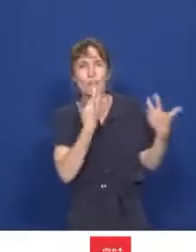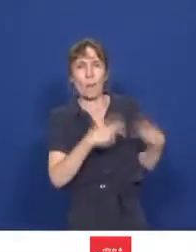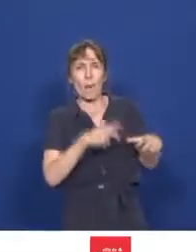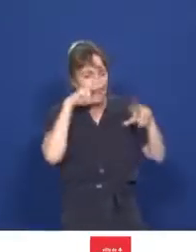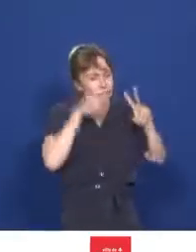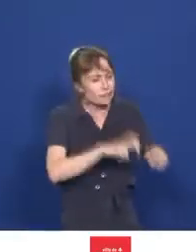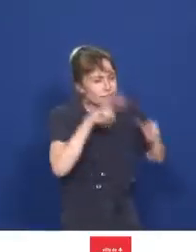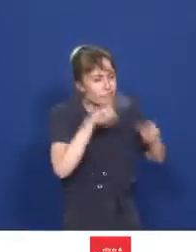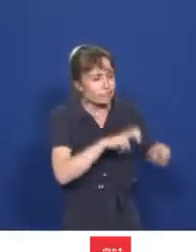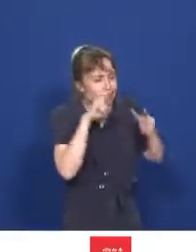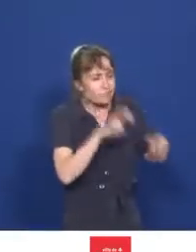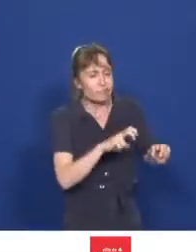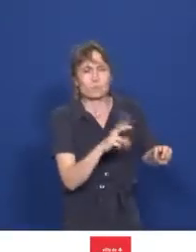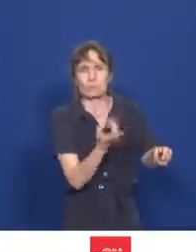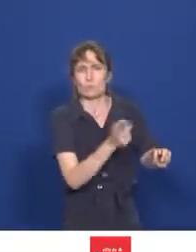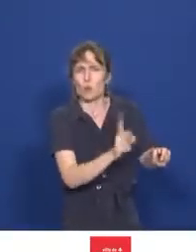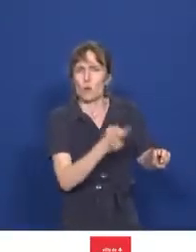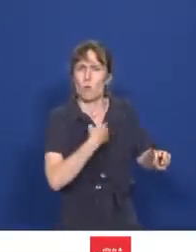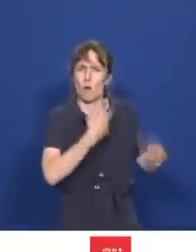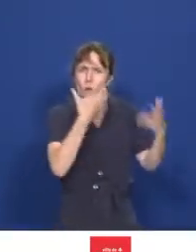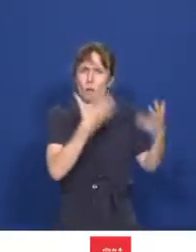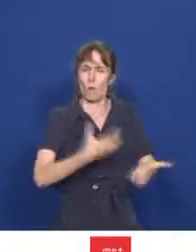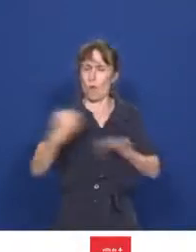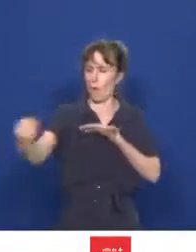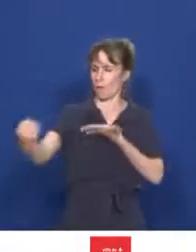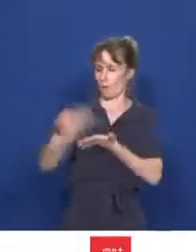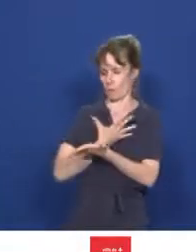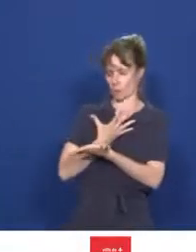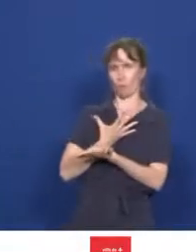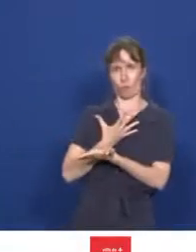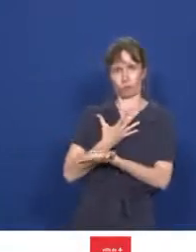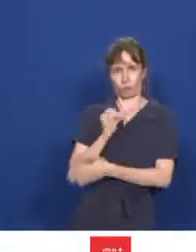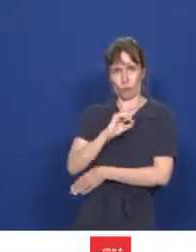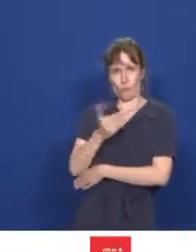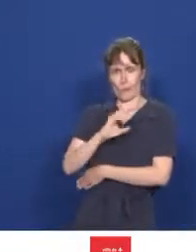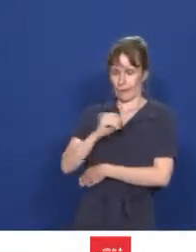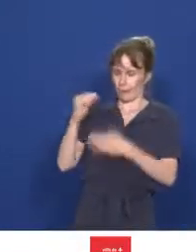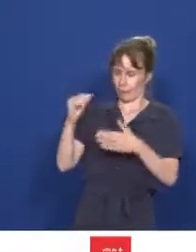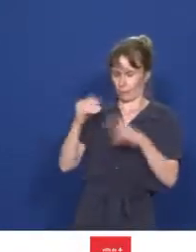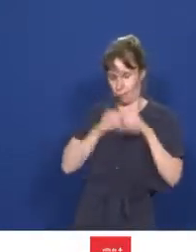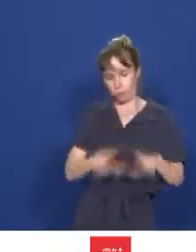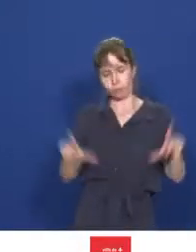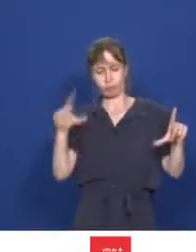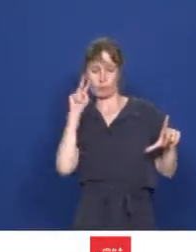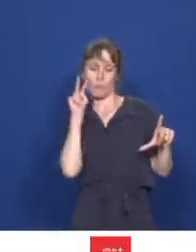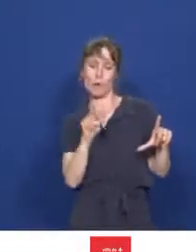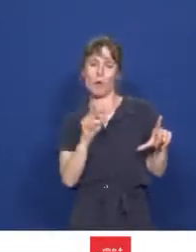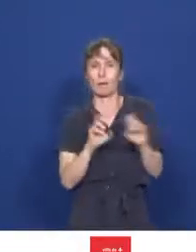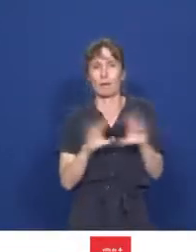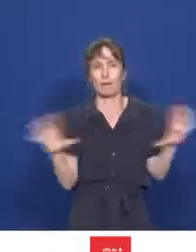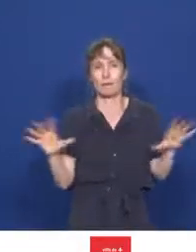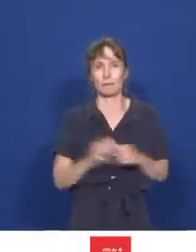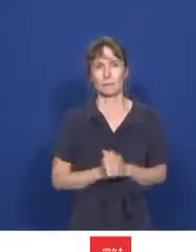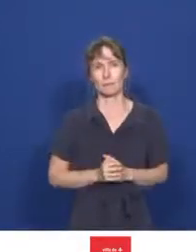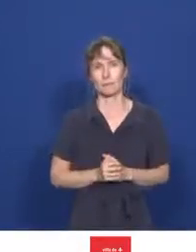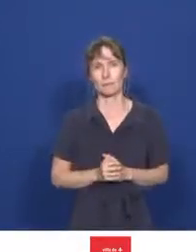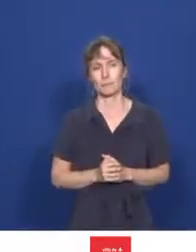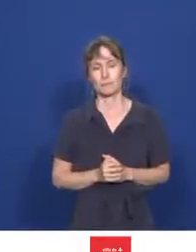également livrés de façon dématérialisée. Bien entendu, c'est la demande. Quelques petits points